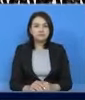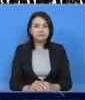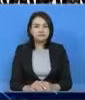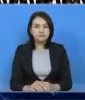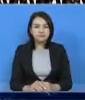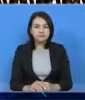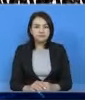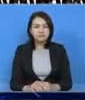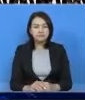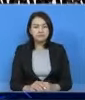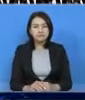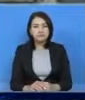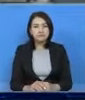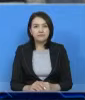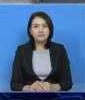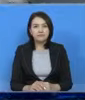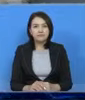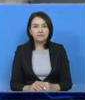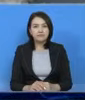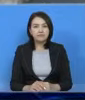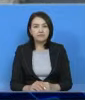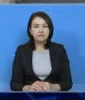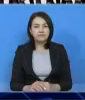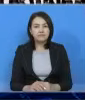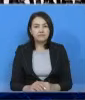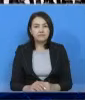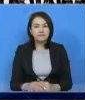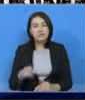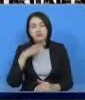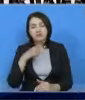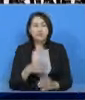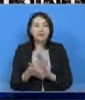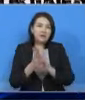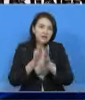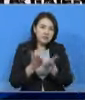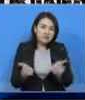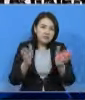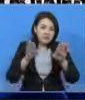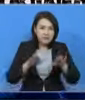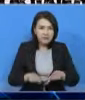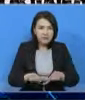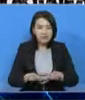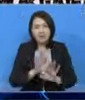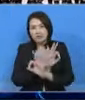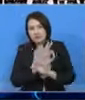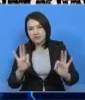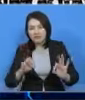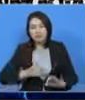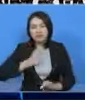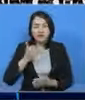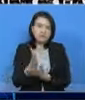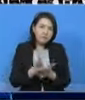Там уже был свой регламент работы. Ну, предлагали по контракту оставаться, потому что отличник боевой